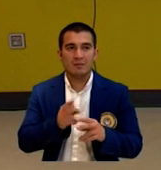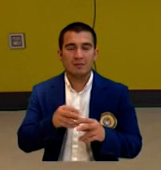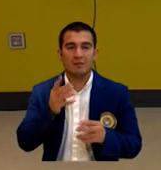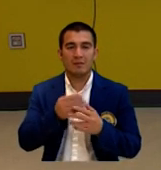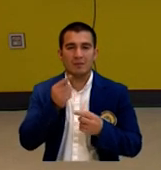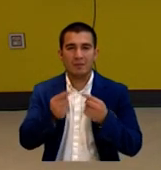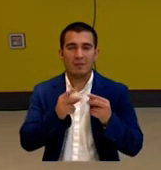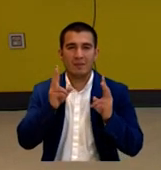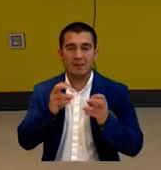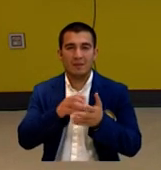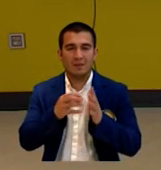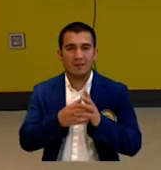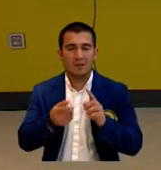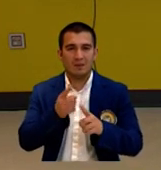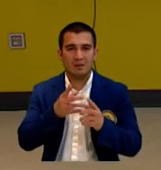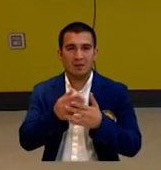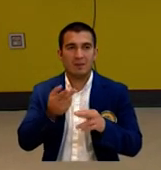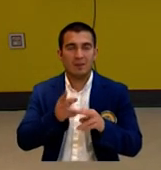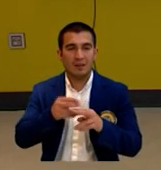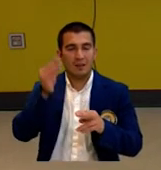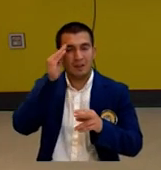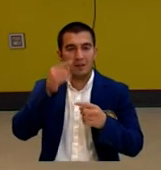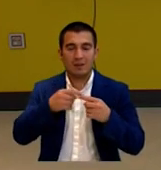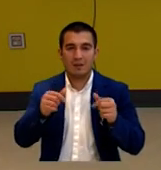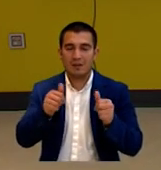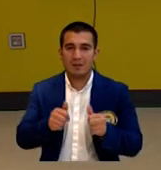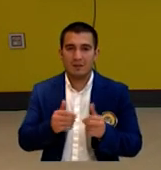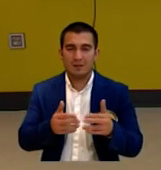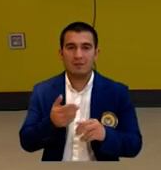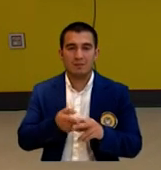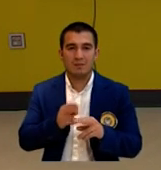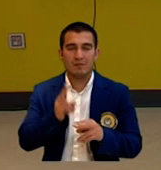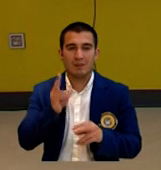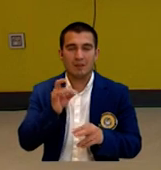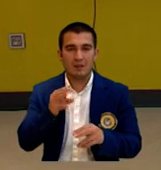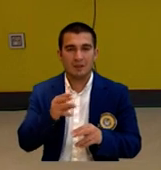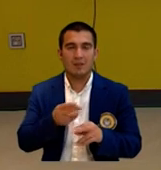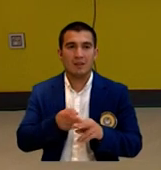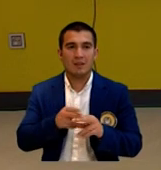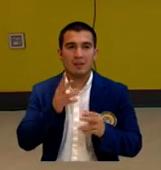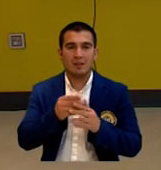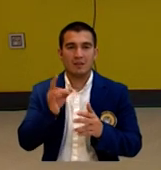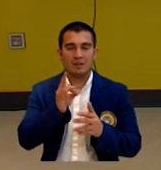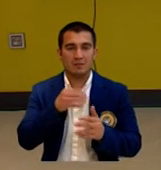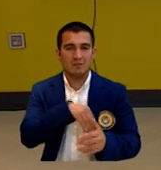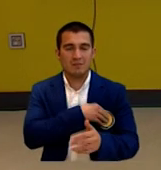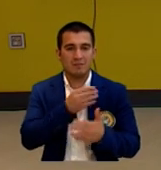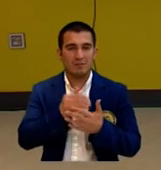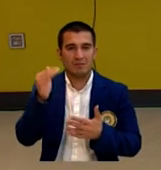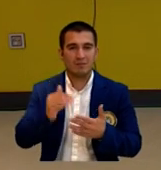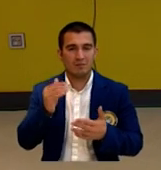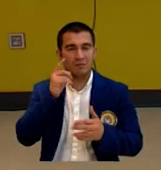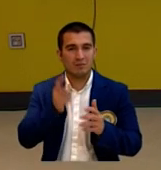molekularning o'rtacha kvadrat tezligi orqali ifodalangan formulamiz kinetik energiya formulasi. Uni temperatura orqali ifodalashimiz